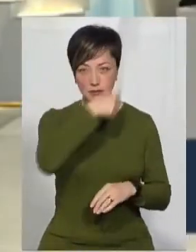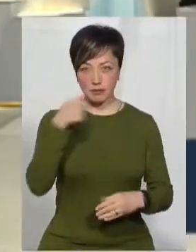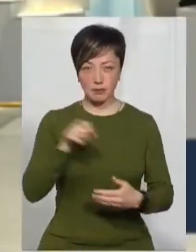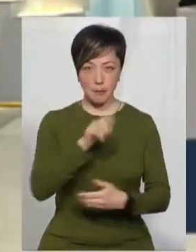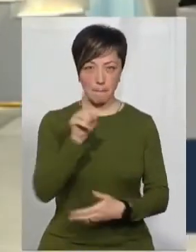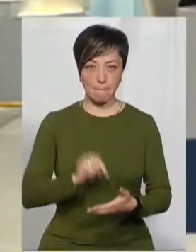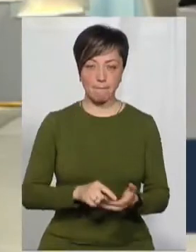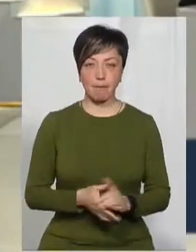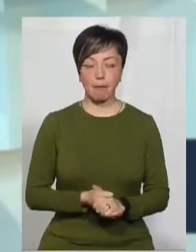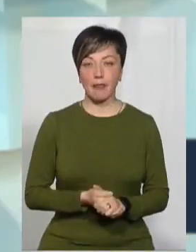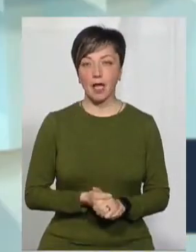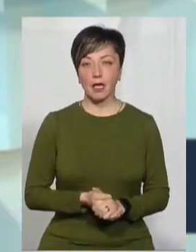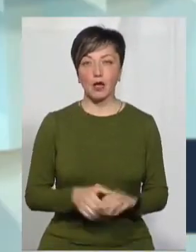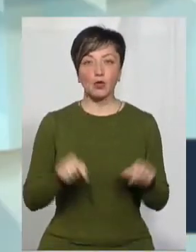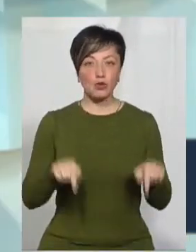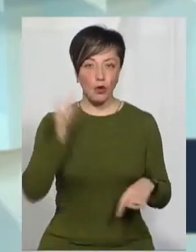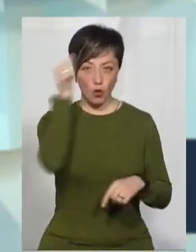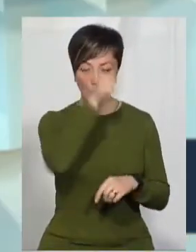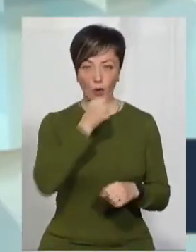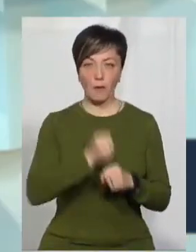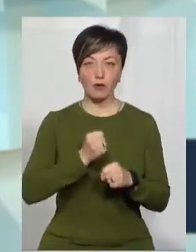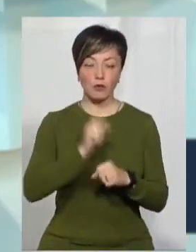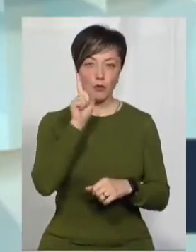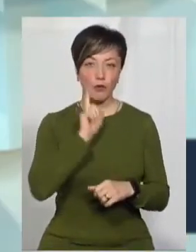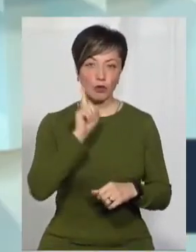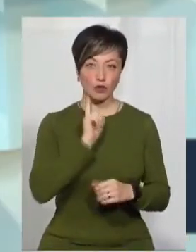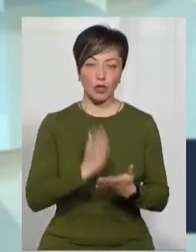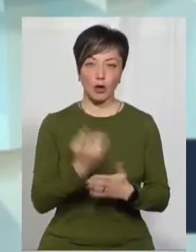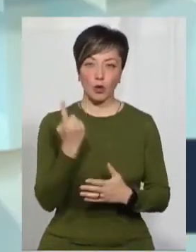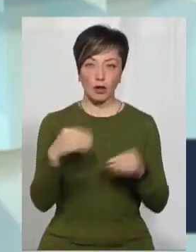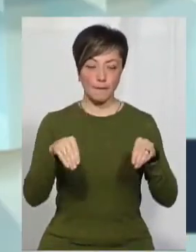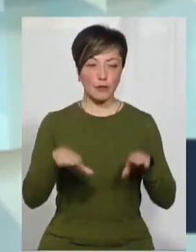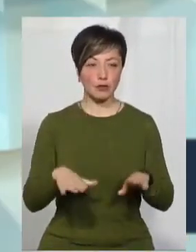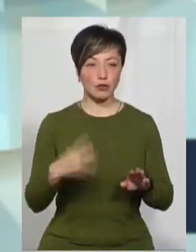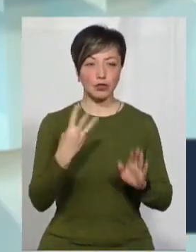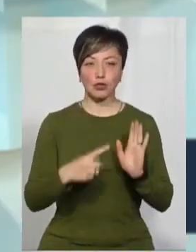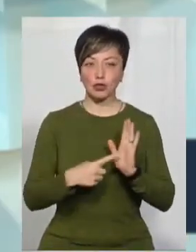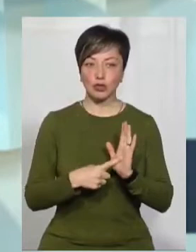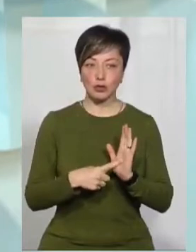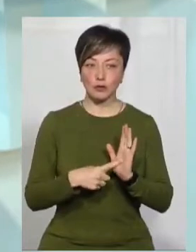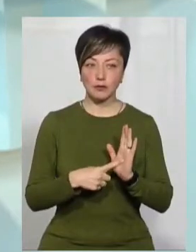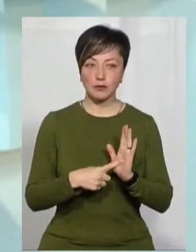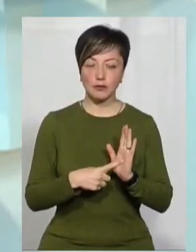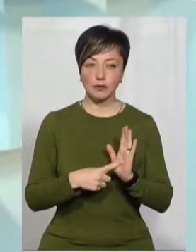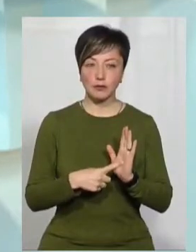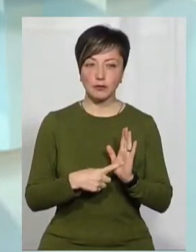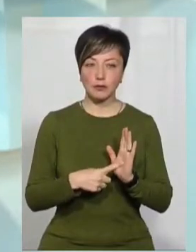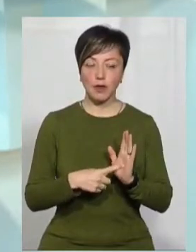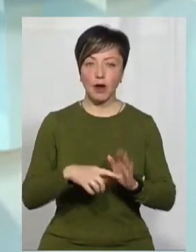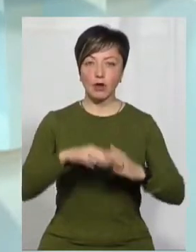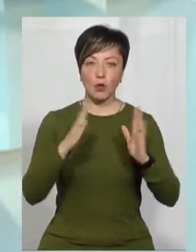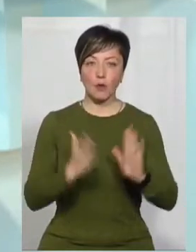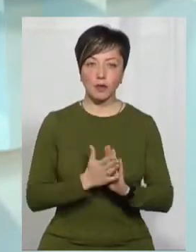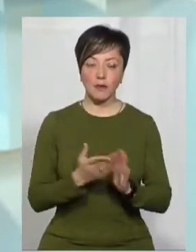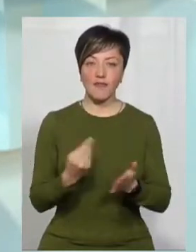Ну, цього року ми працюємо поки що. На сьогоднішній день ми можемо говорити, що є одна постанова, 36-та постанова з обсягом фінансування на